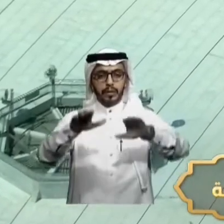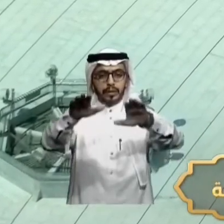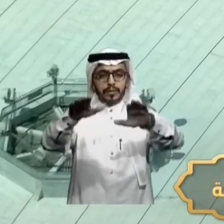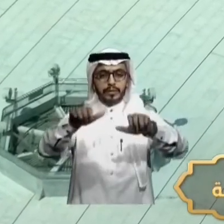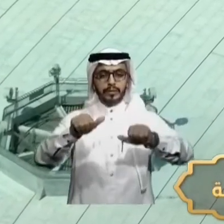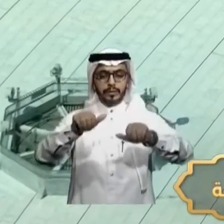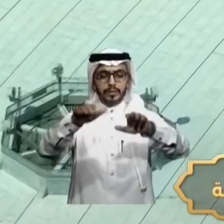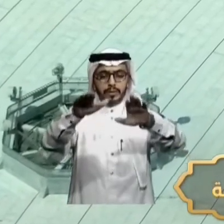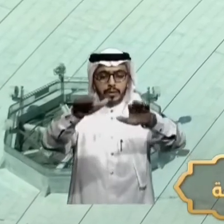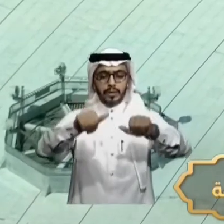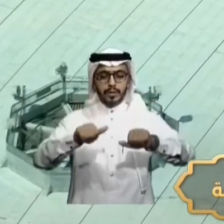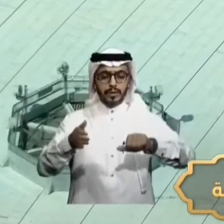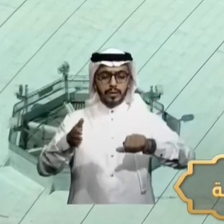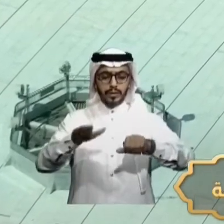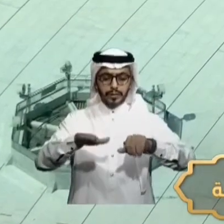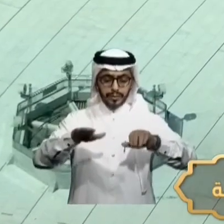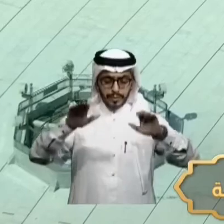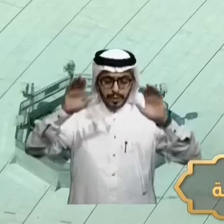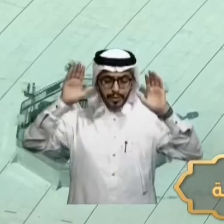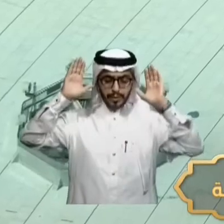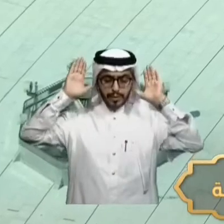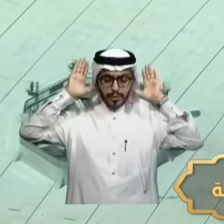حي على الصلاة،